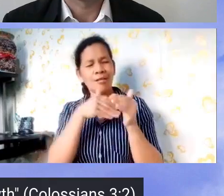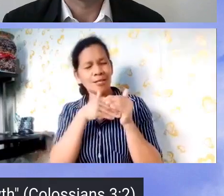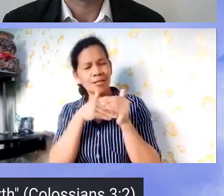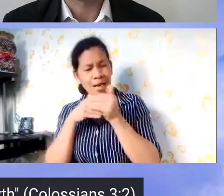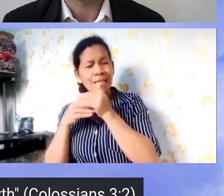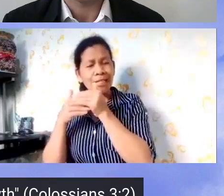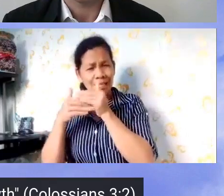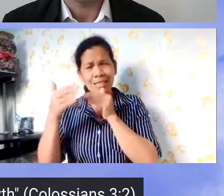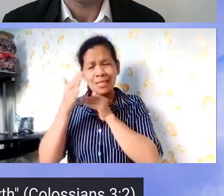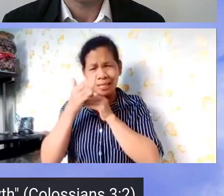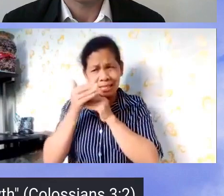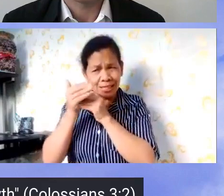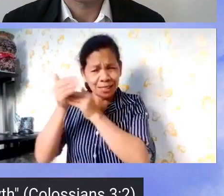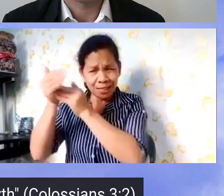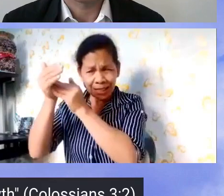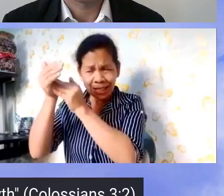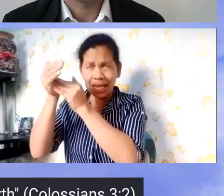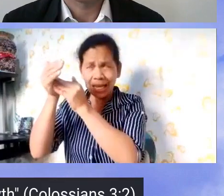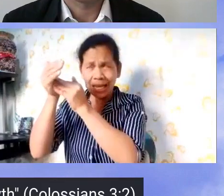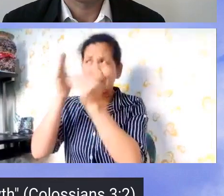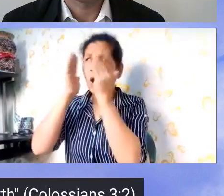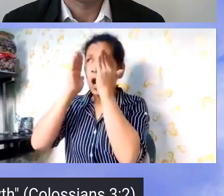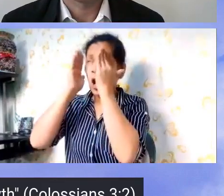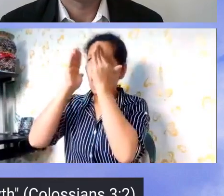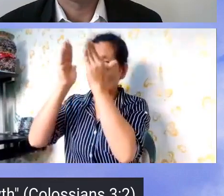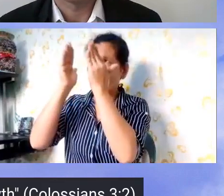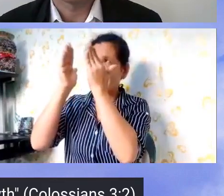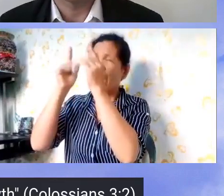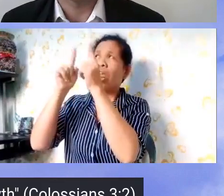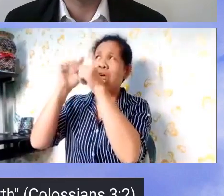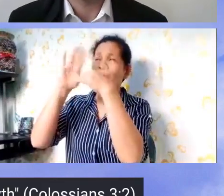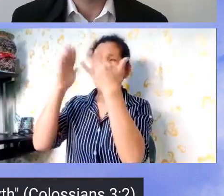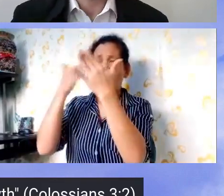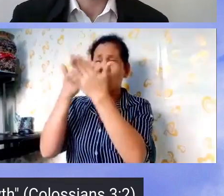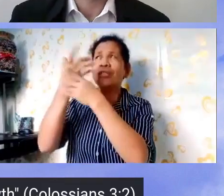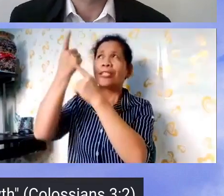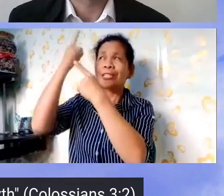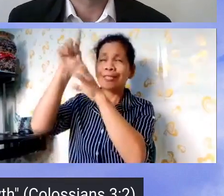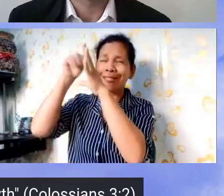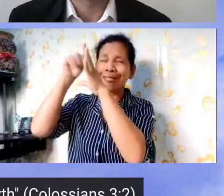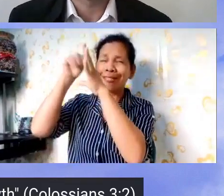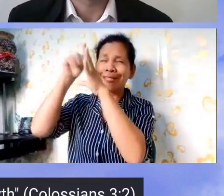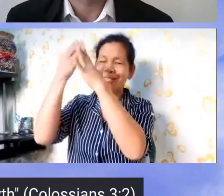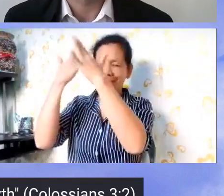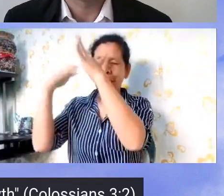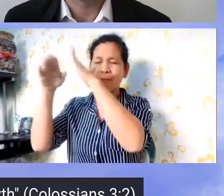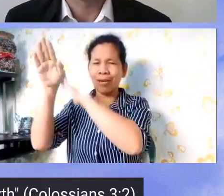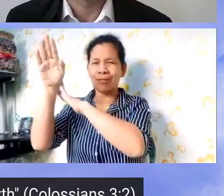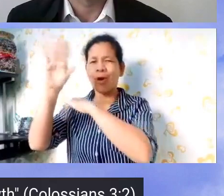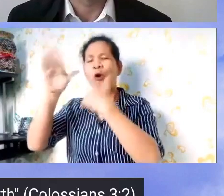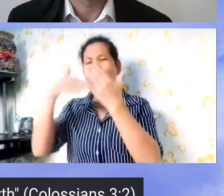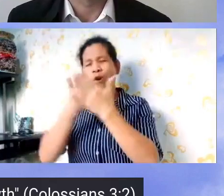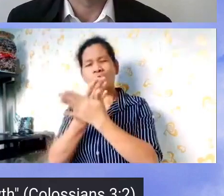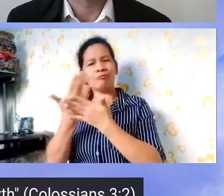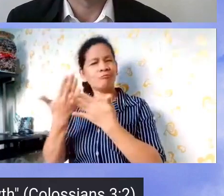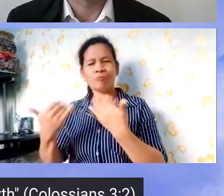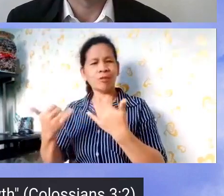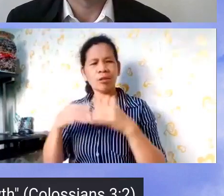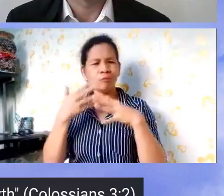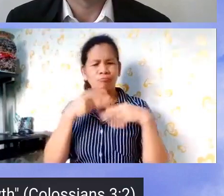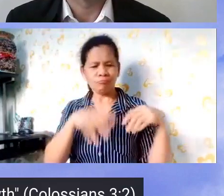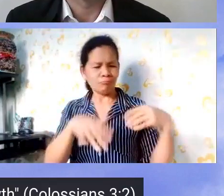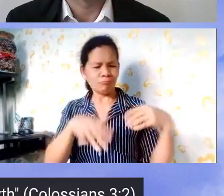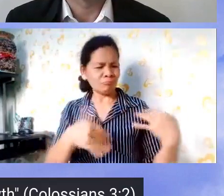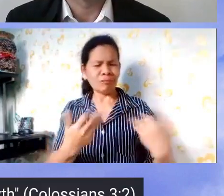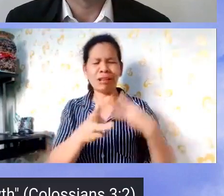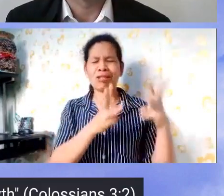na ito natin yung ating mga kaisipan sa mga bagay na naroon sa langit, huwag sa mga bagay na narito sa lupa, kasi magdudulot